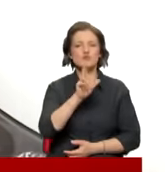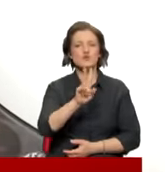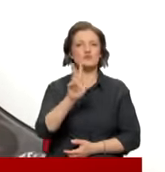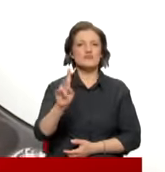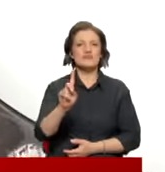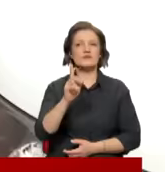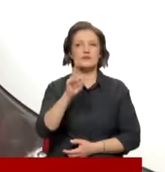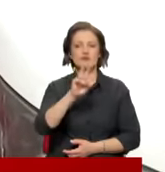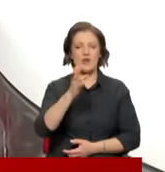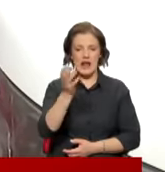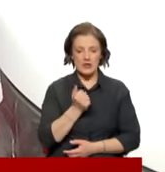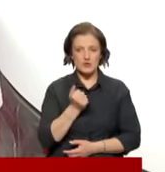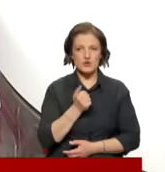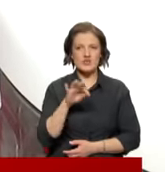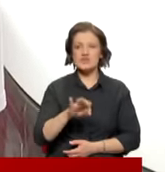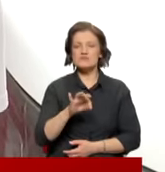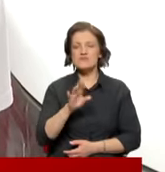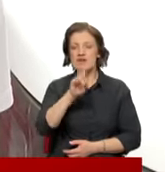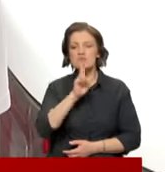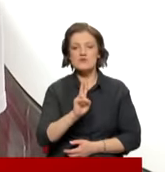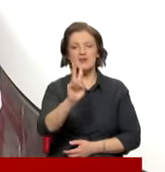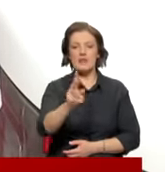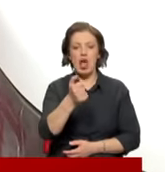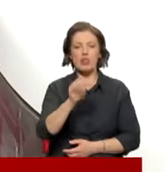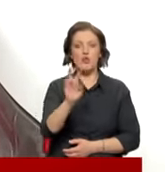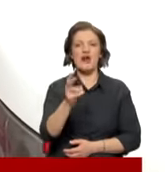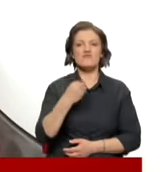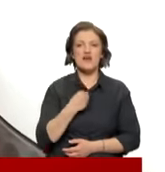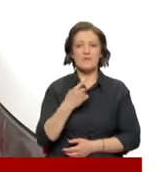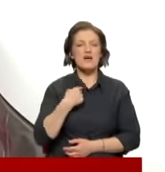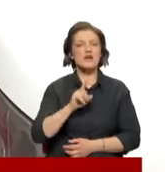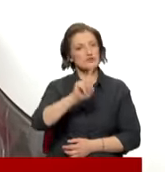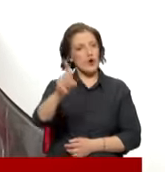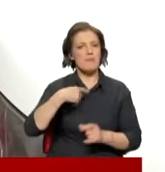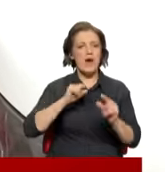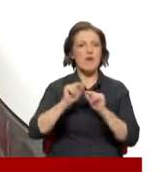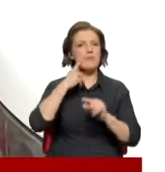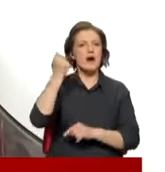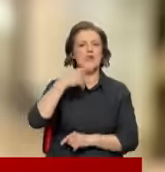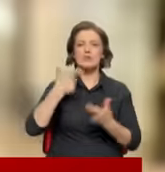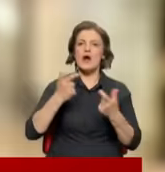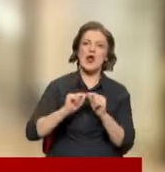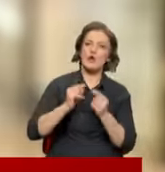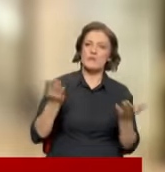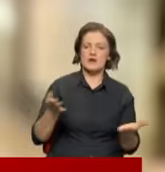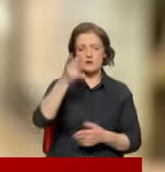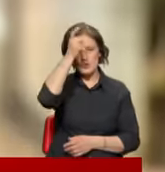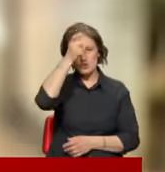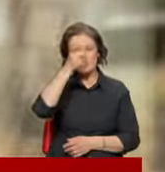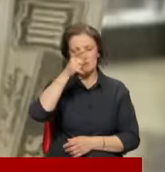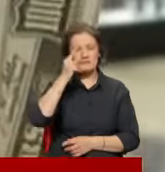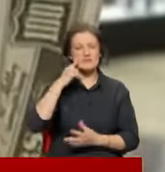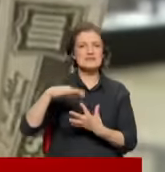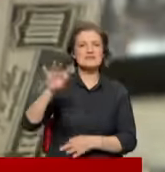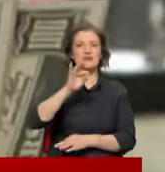alıyordum. Şimdi 200 TL götüreyim, bana kaç dolar verecek? 6 dolar verecek. Ben sorarım ekonomi bakanına. Hani nerede ekonomi? Tüketici dolarla